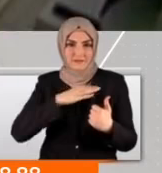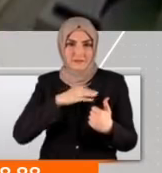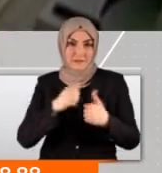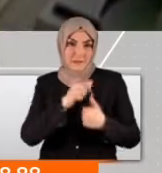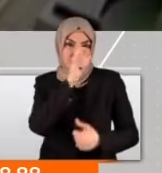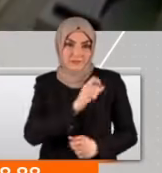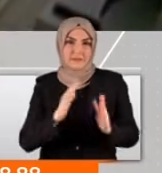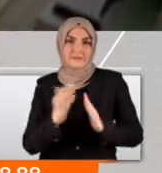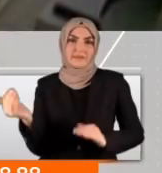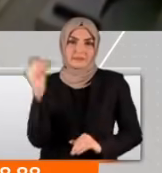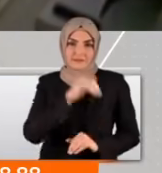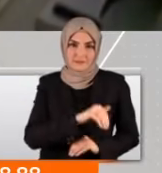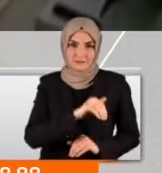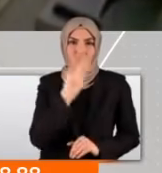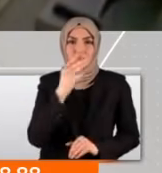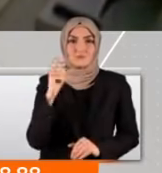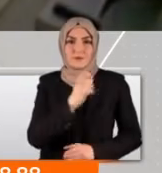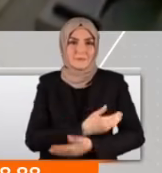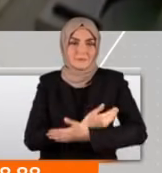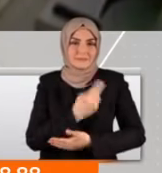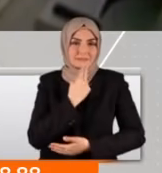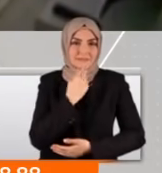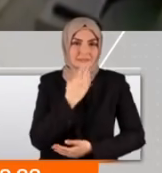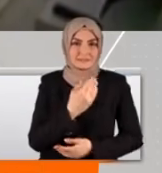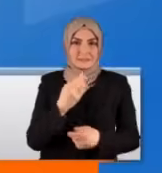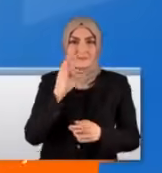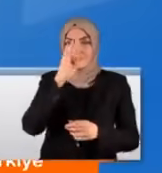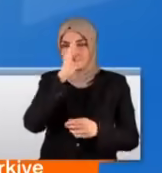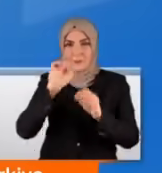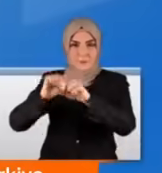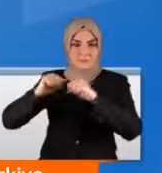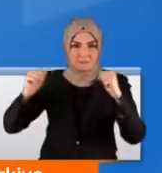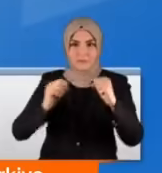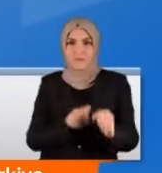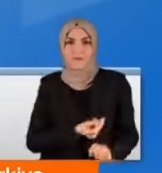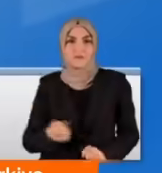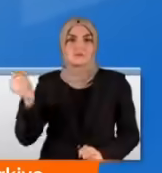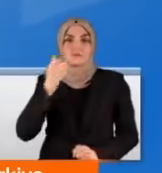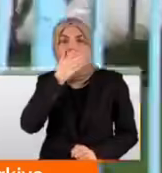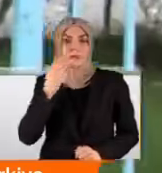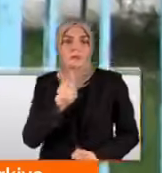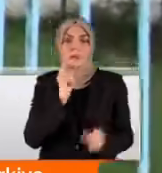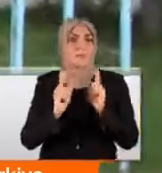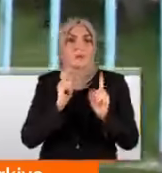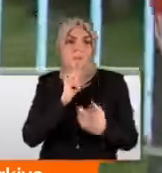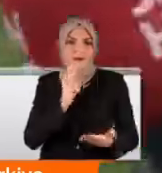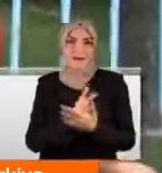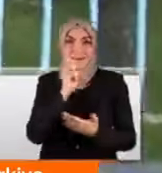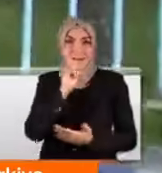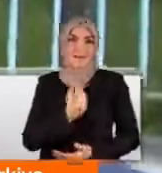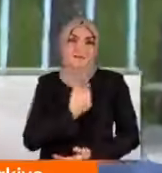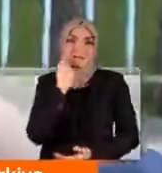gelmiş üç aylık kızını Pencereden atlayarak kaçırmıştı hem de Mahkeme kararına göre belirlenen ilk yasal görüş gününde